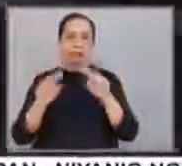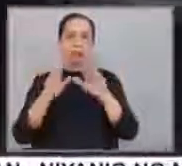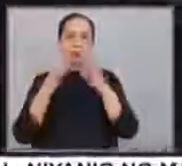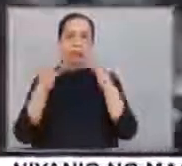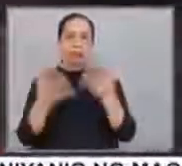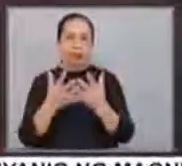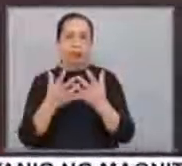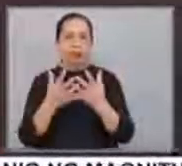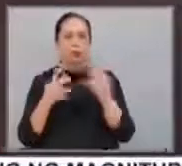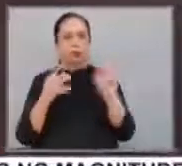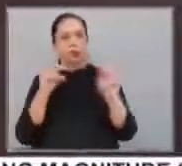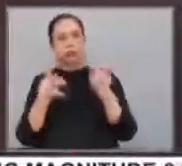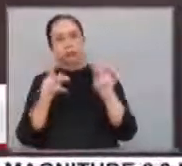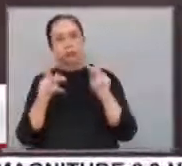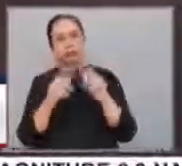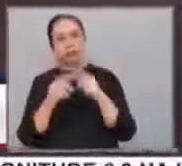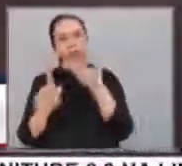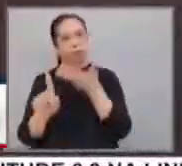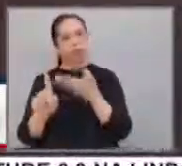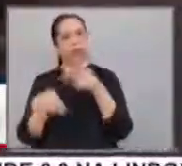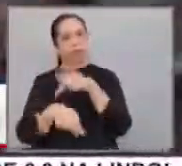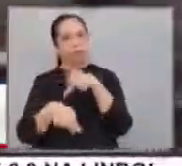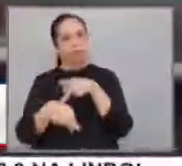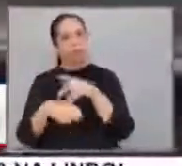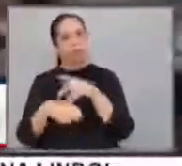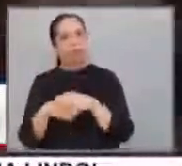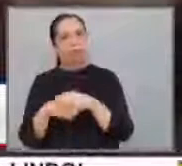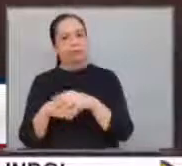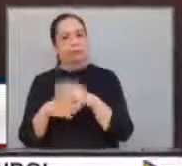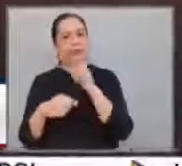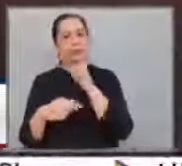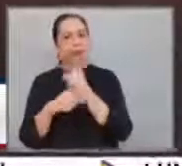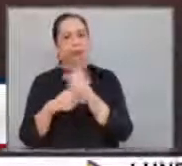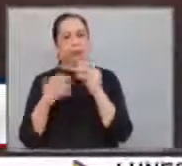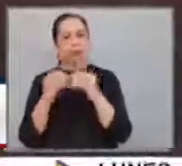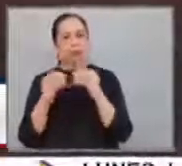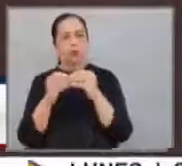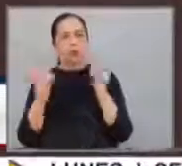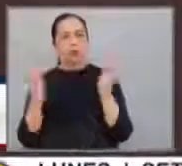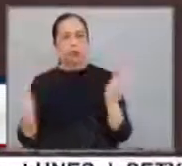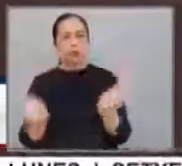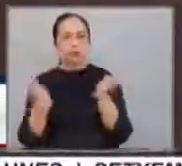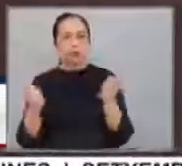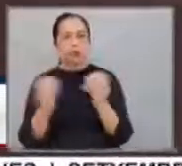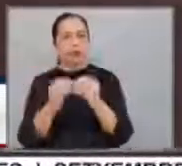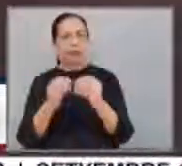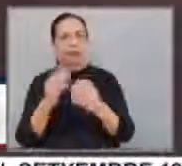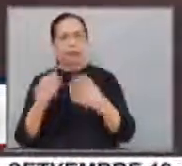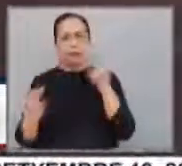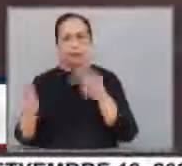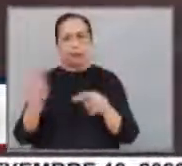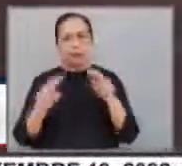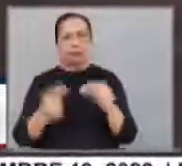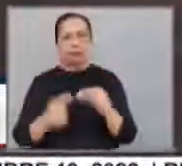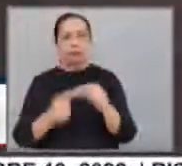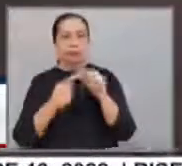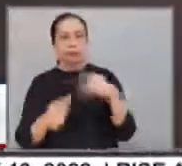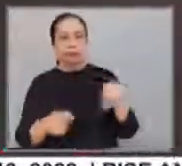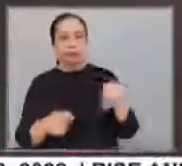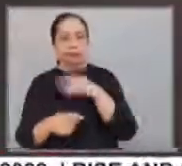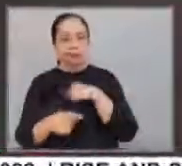buong tao na ito ang Pilipinas. So for sure, mas maraming maiinganyo at mas maraming makakita, especially sa atin, sa mga